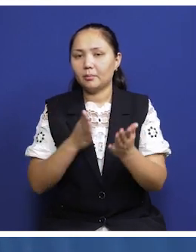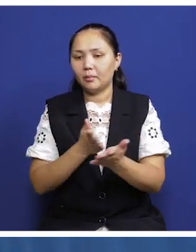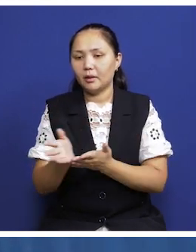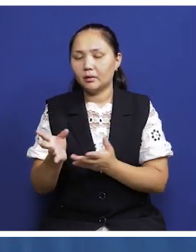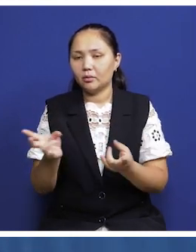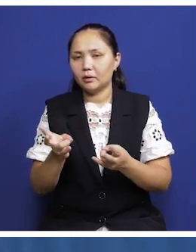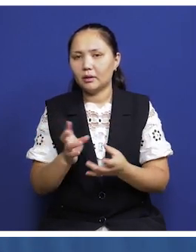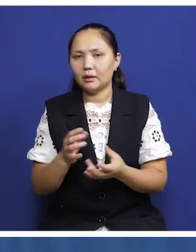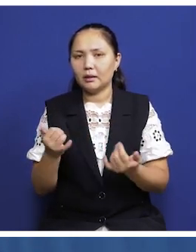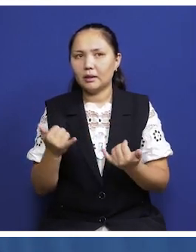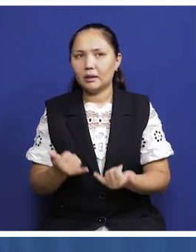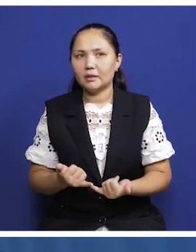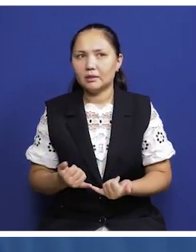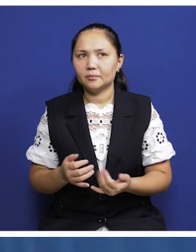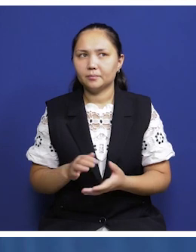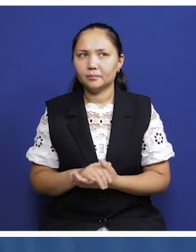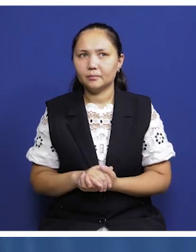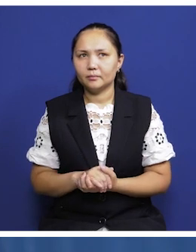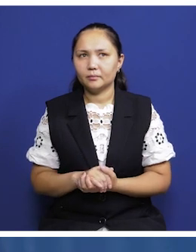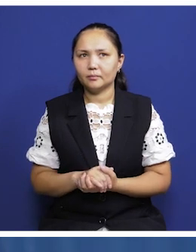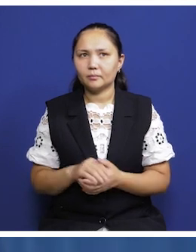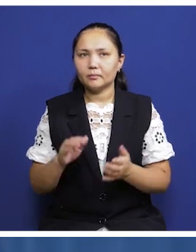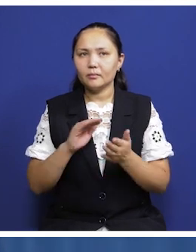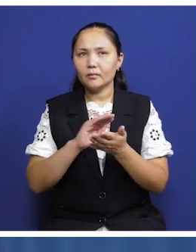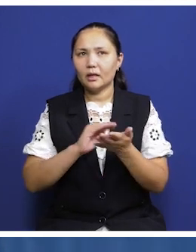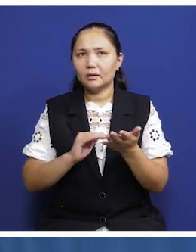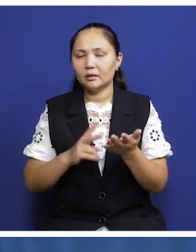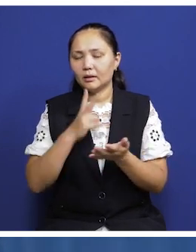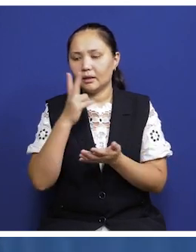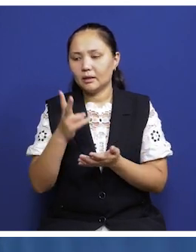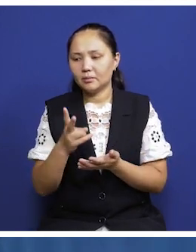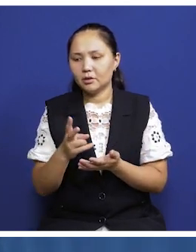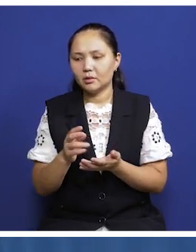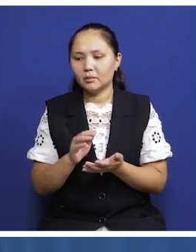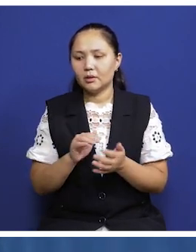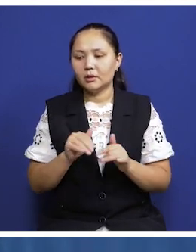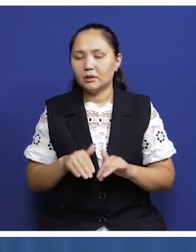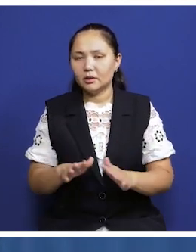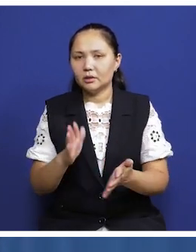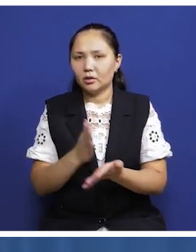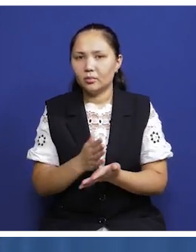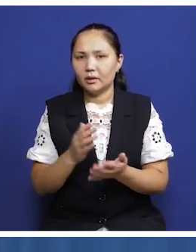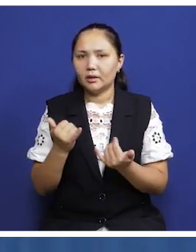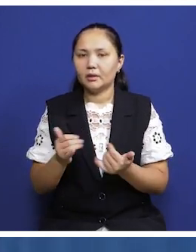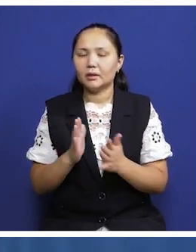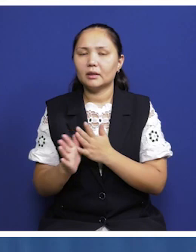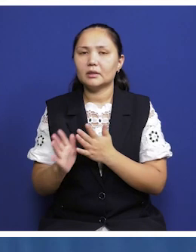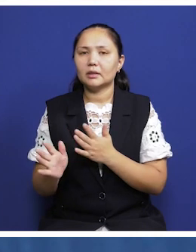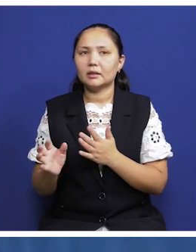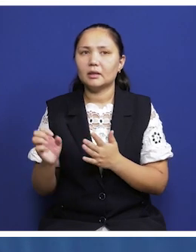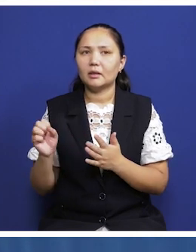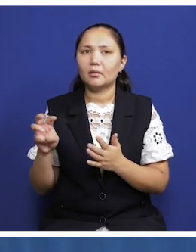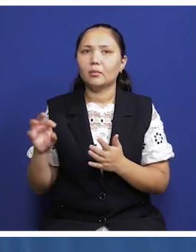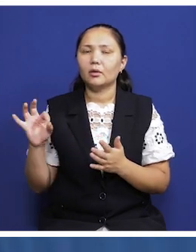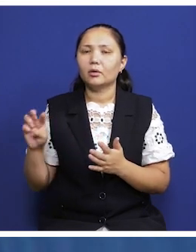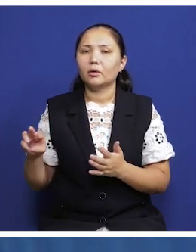керек. Қазір оны былайша қағаз түрінде біз қарап шығып, оны жасап қойдық. Енді кезекте біз мына антимонополия бар,